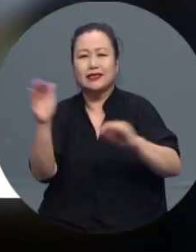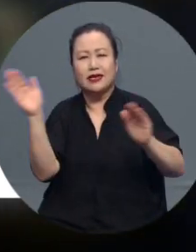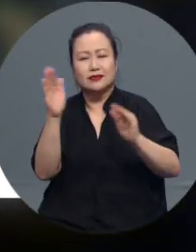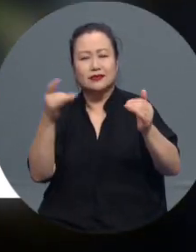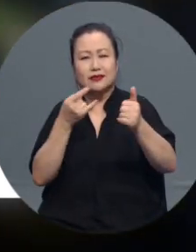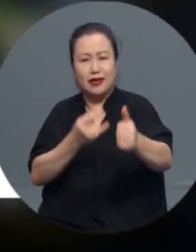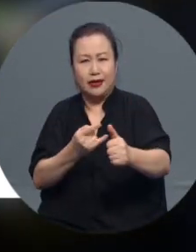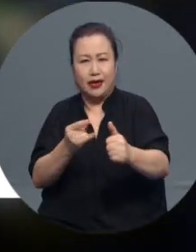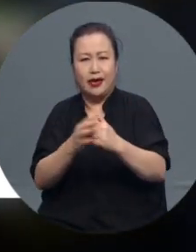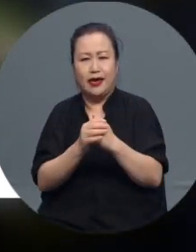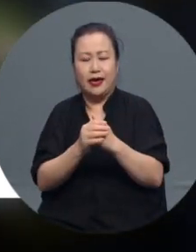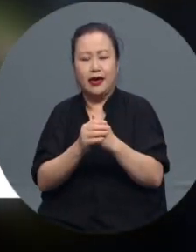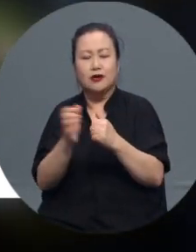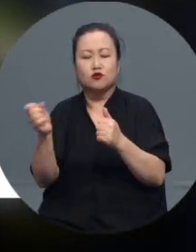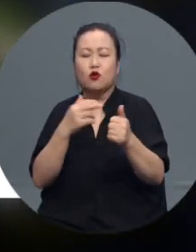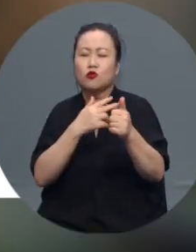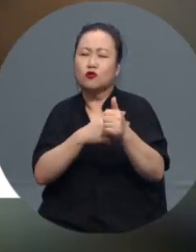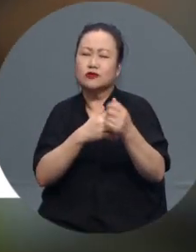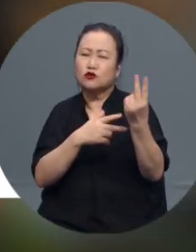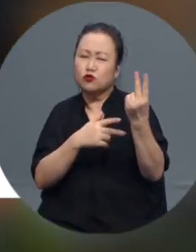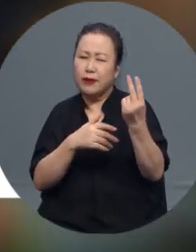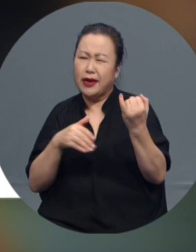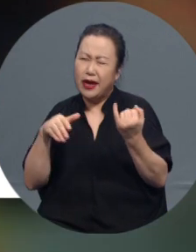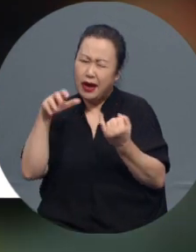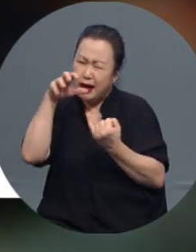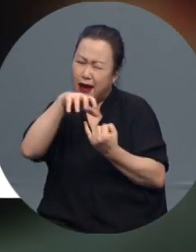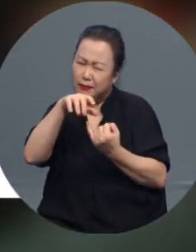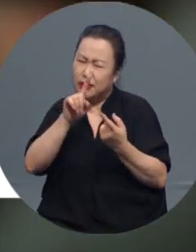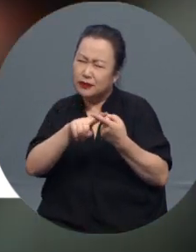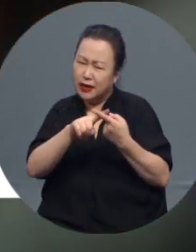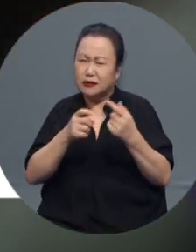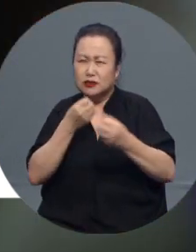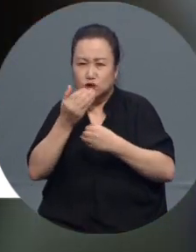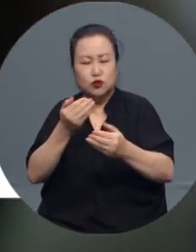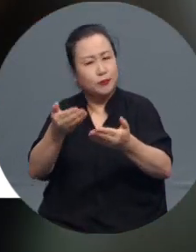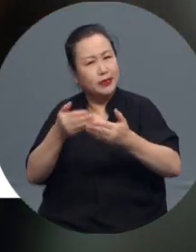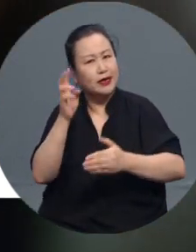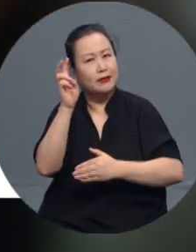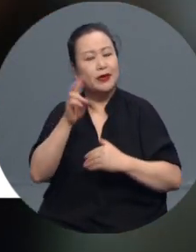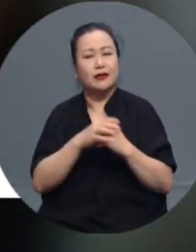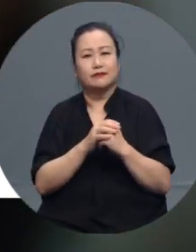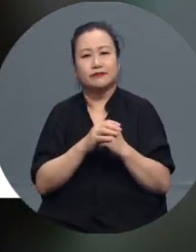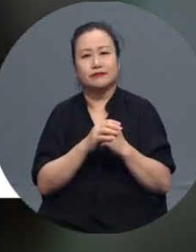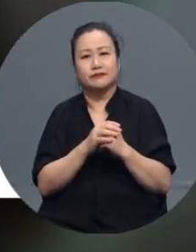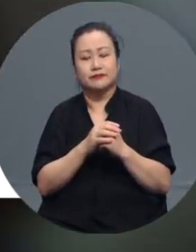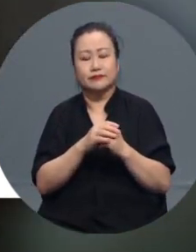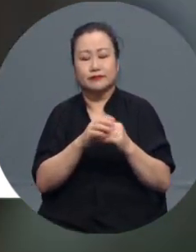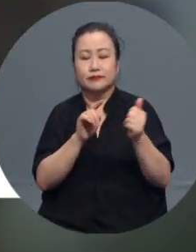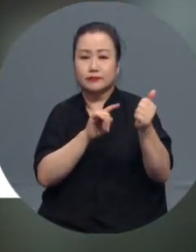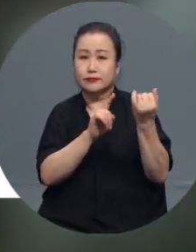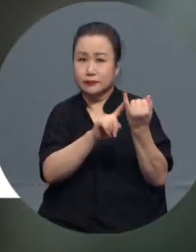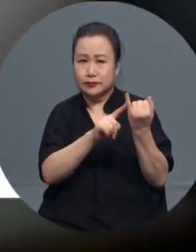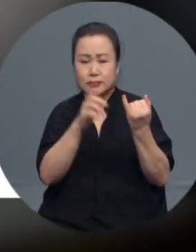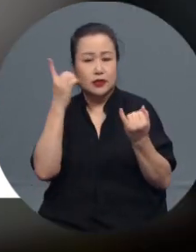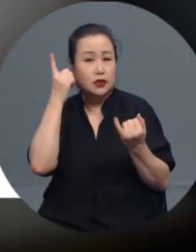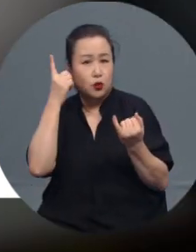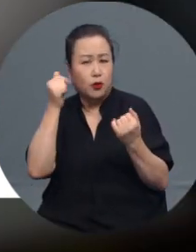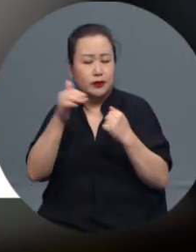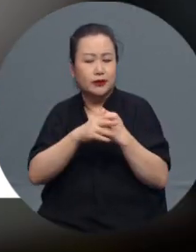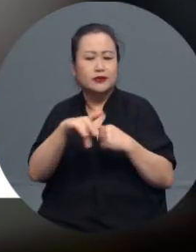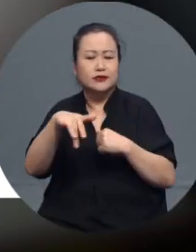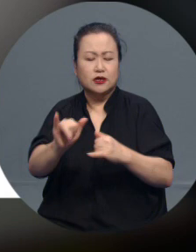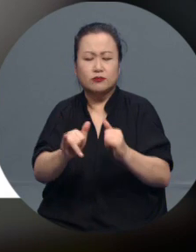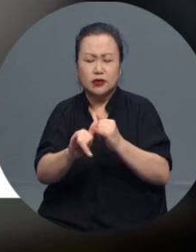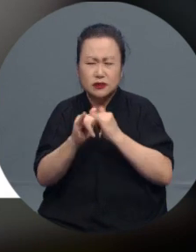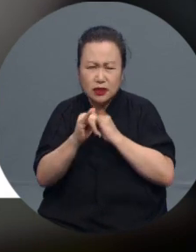b 씨 등 교사 2명의 괴롭힌 관련 진술을 받을 예정이라고 밝혔습니다 a 양의 휴대전화의 는 정